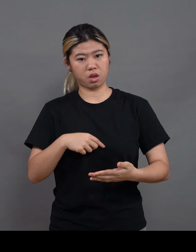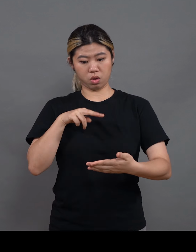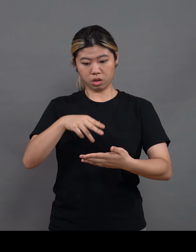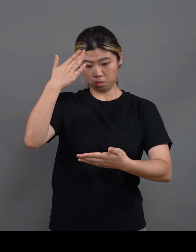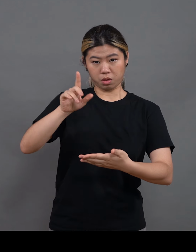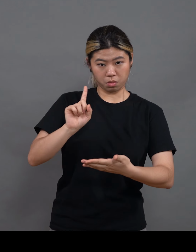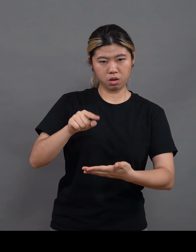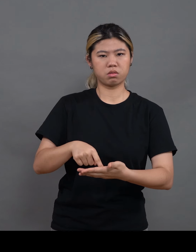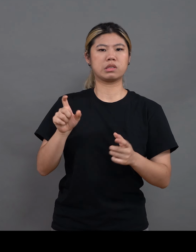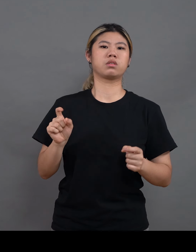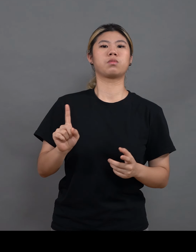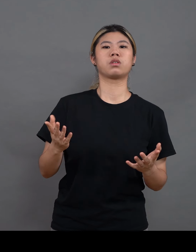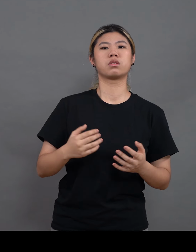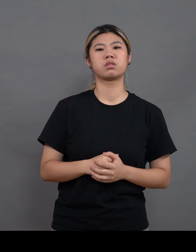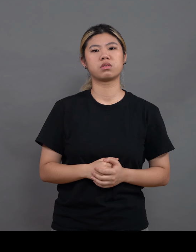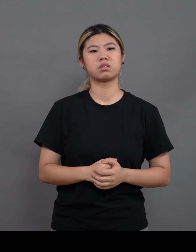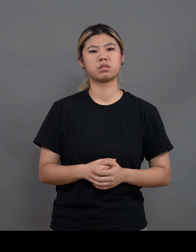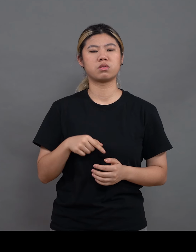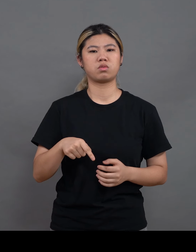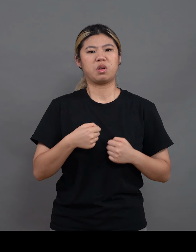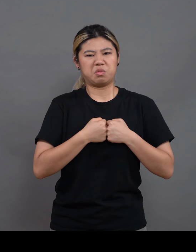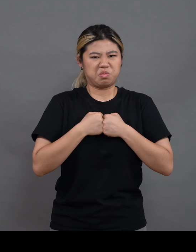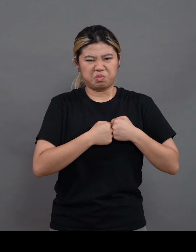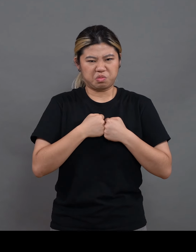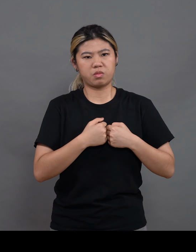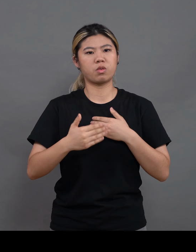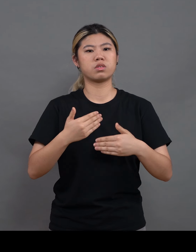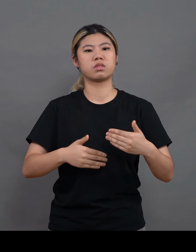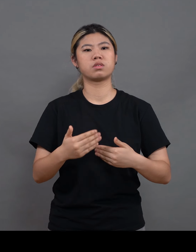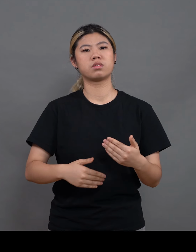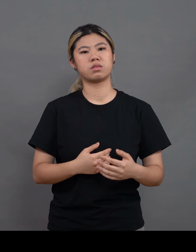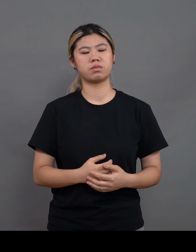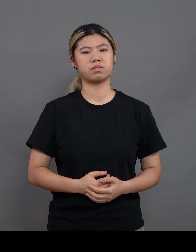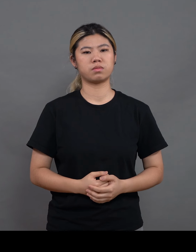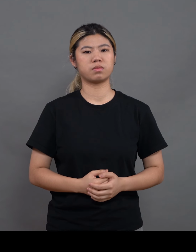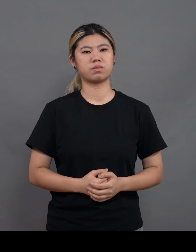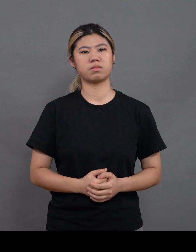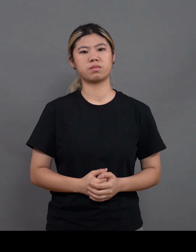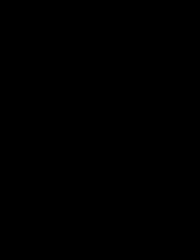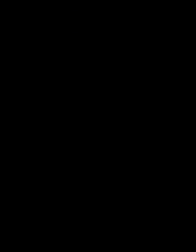读到什么，就是我能读懂什么。我觉得这是一个挣扎的过程。